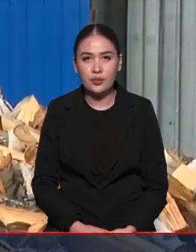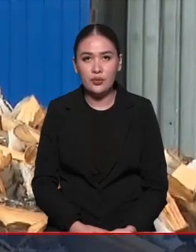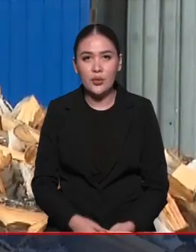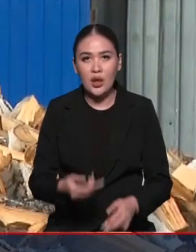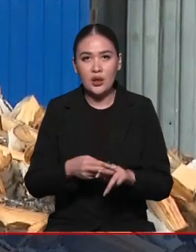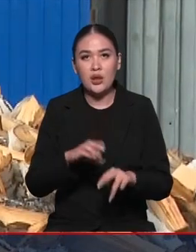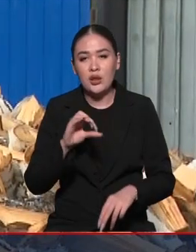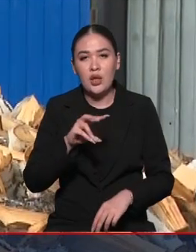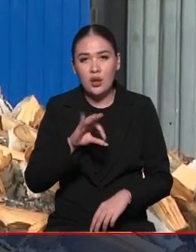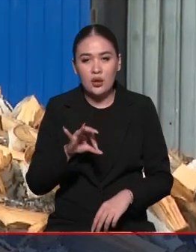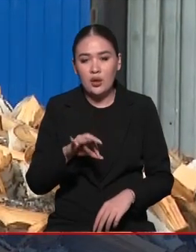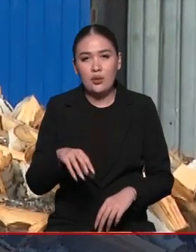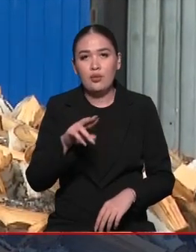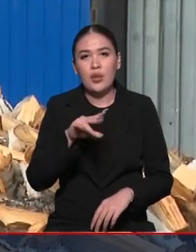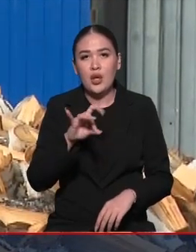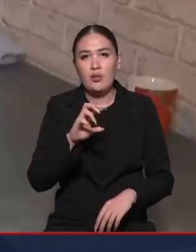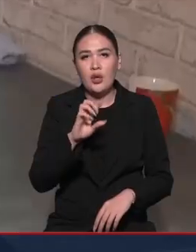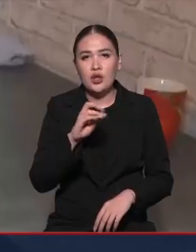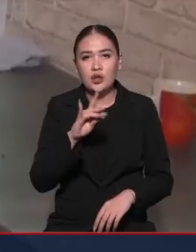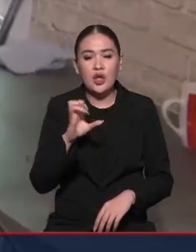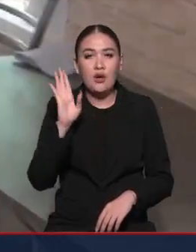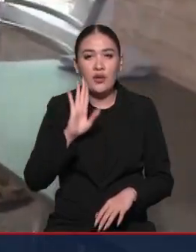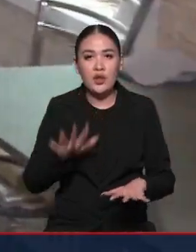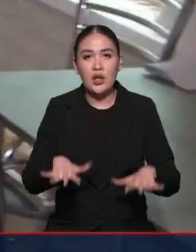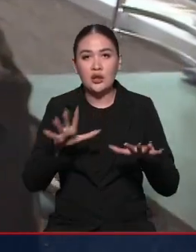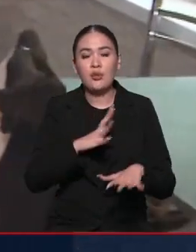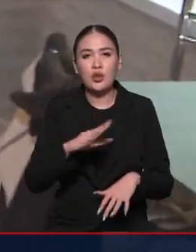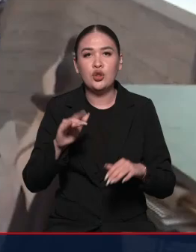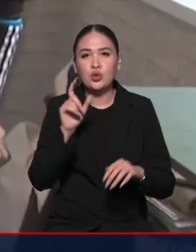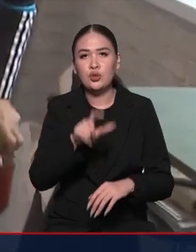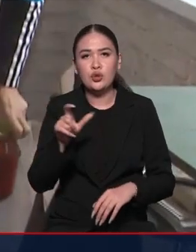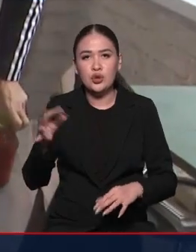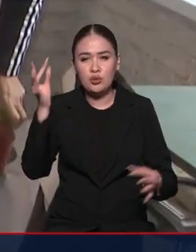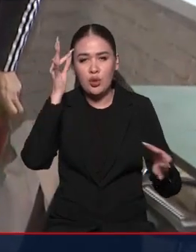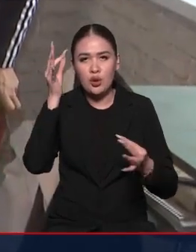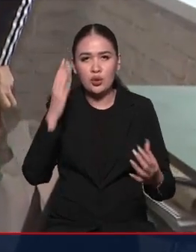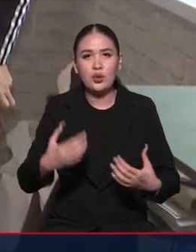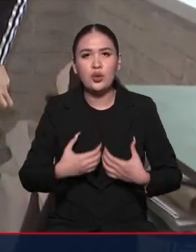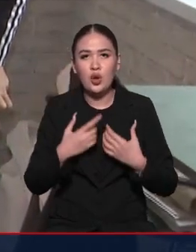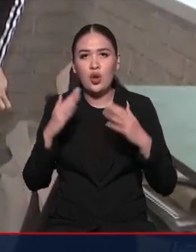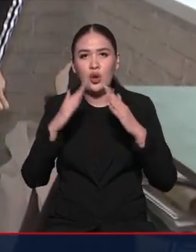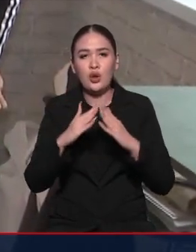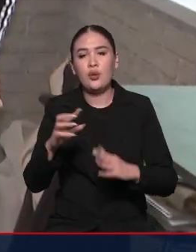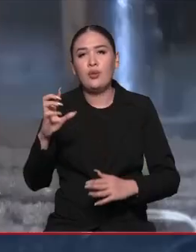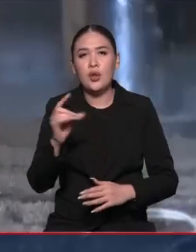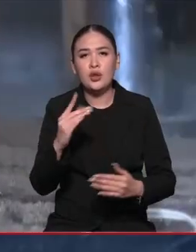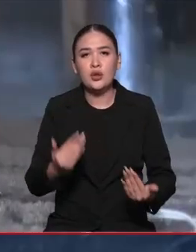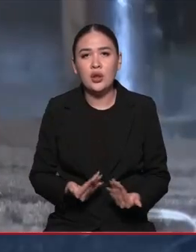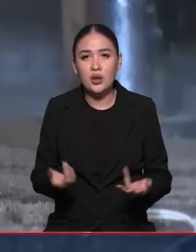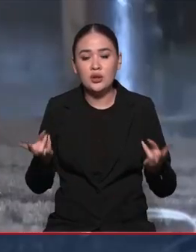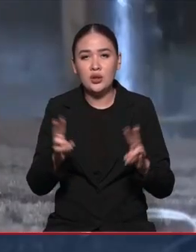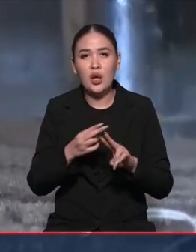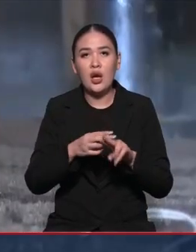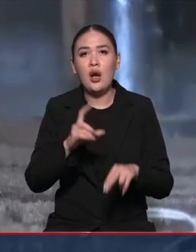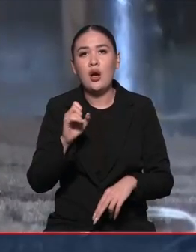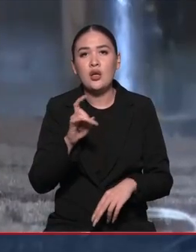Это село Прибрежное. Время, когда пришла вода, жители вспоминают с ужасом. Пострадали дома, люди остались без жилья. Лариса